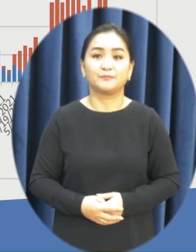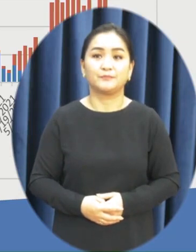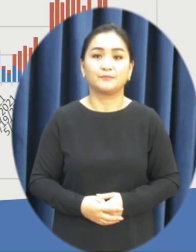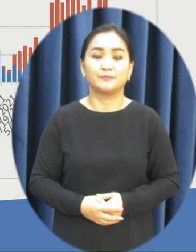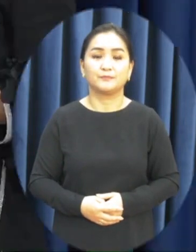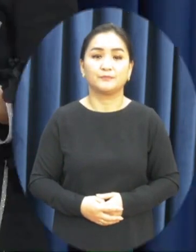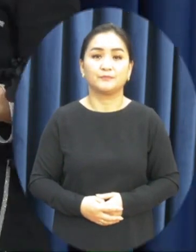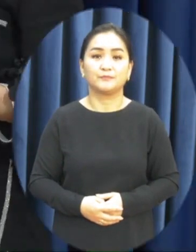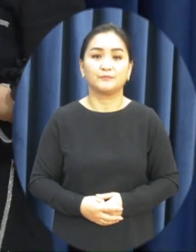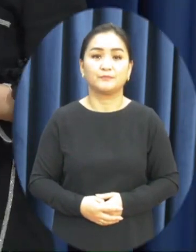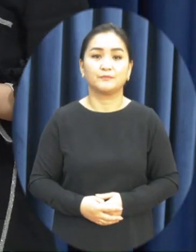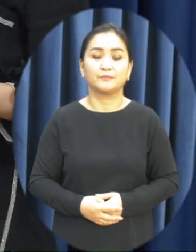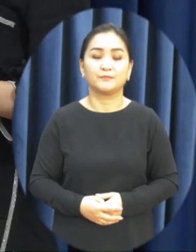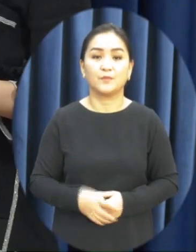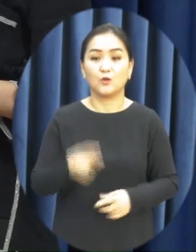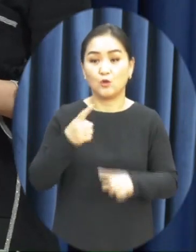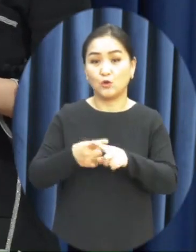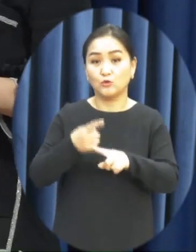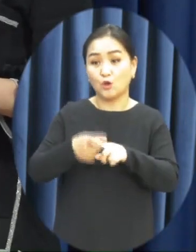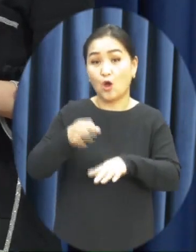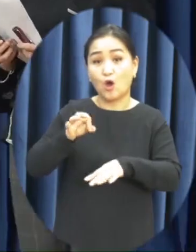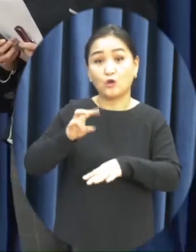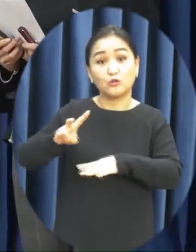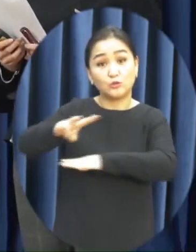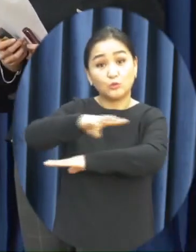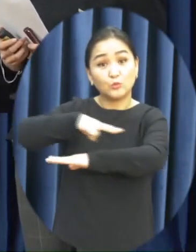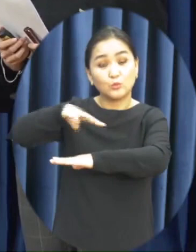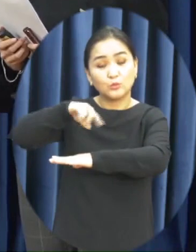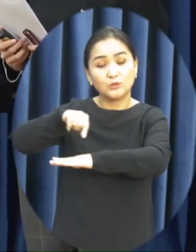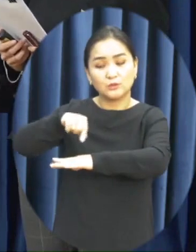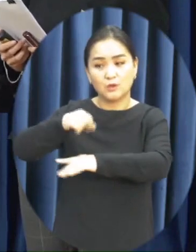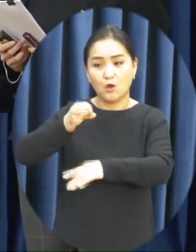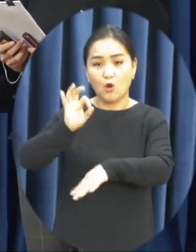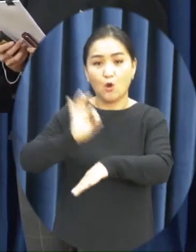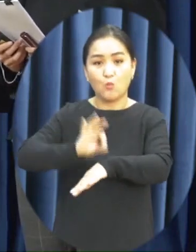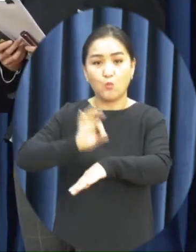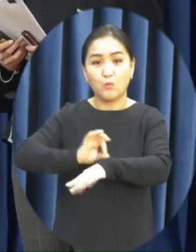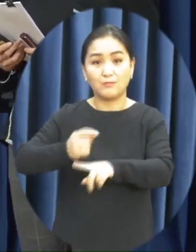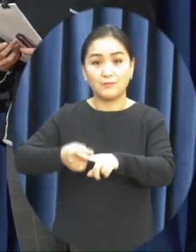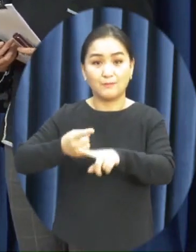པའི སྤྡ ལུ གེད